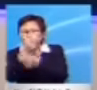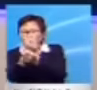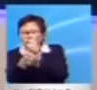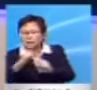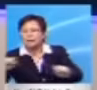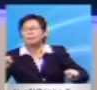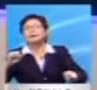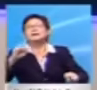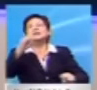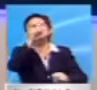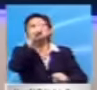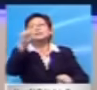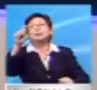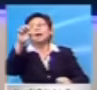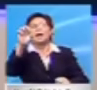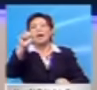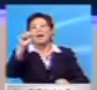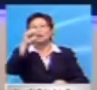Timur